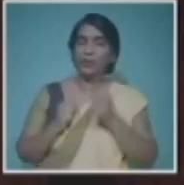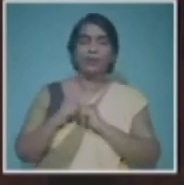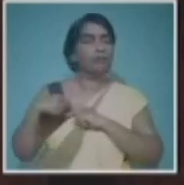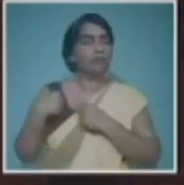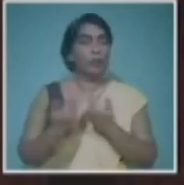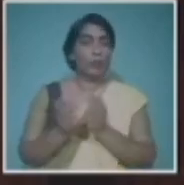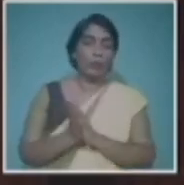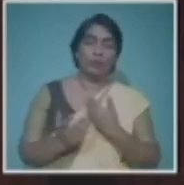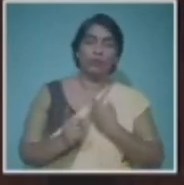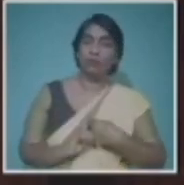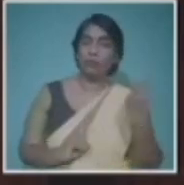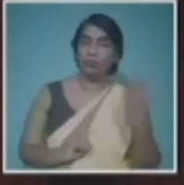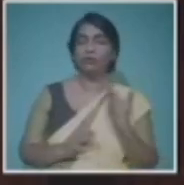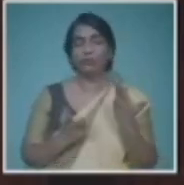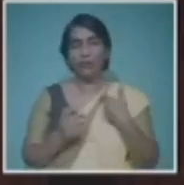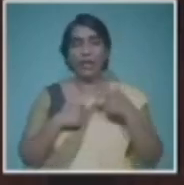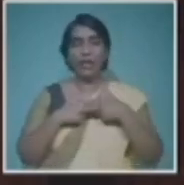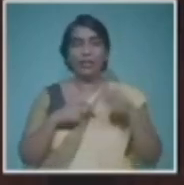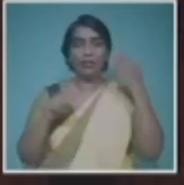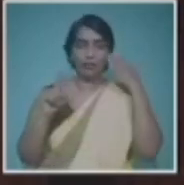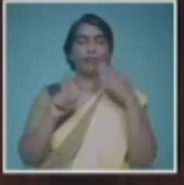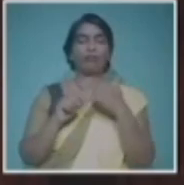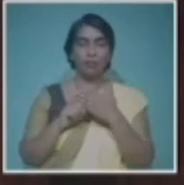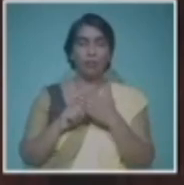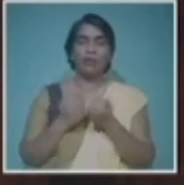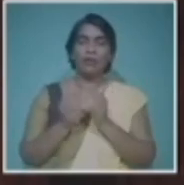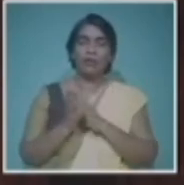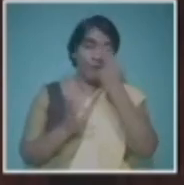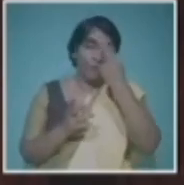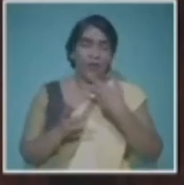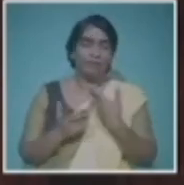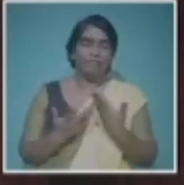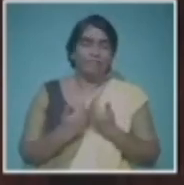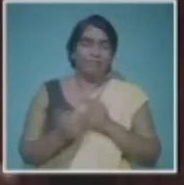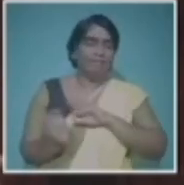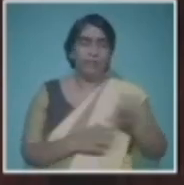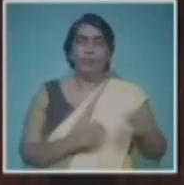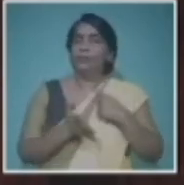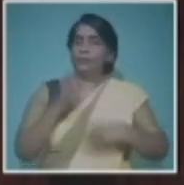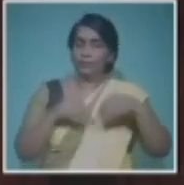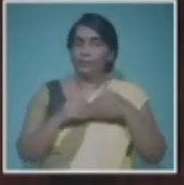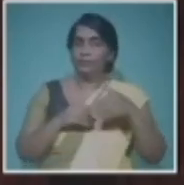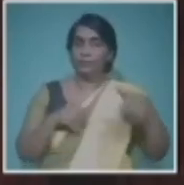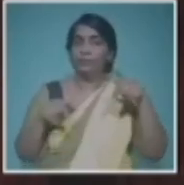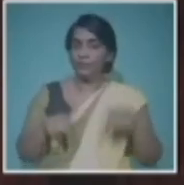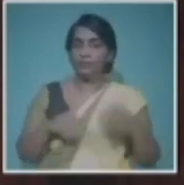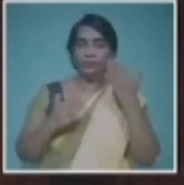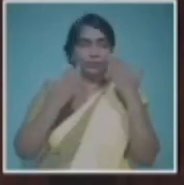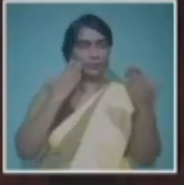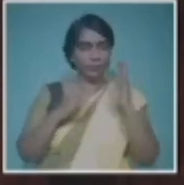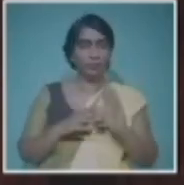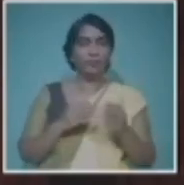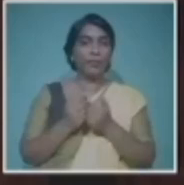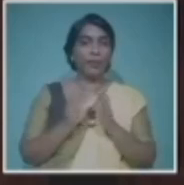වෙනුමෙන් ඇවැත්ම වෙනුමෙන් එහෙම නැත්නම් මොකක් හරි කාරණාවක් වෙනුමෙන් හෘද සාක්ෂියේ පැත්තකින් තියලා දේශපාලනය කරන පරිසරයක් තමයි අද අපිට දකින්න තියෙන්නේ